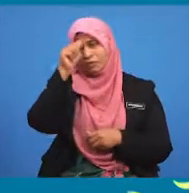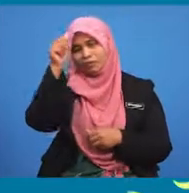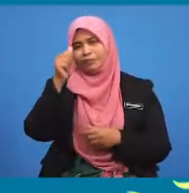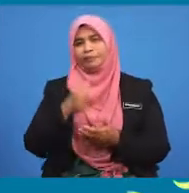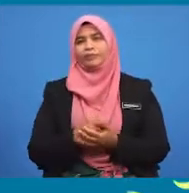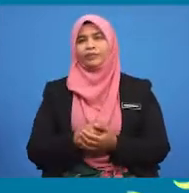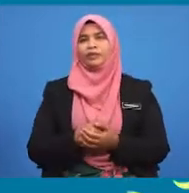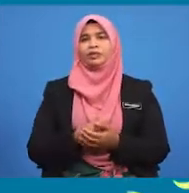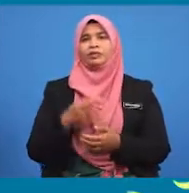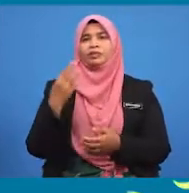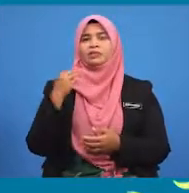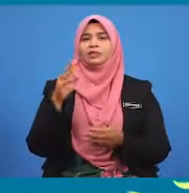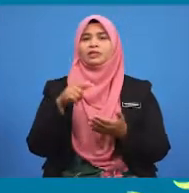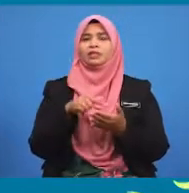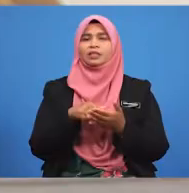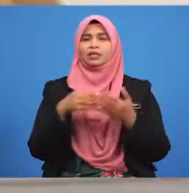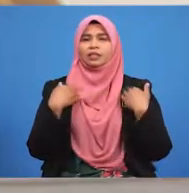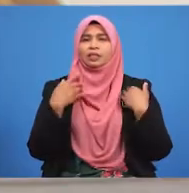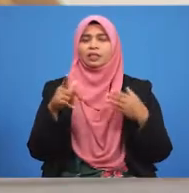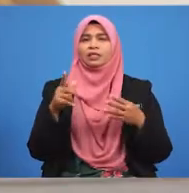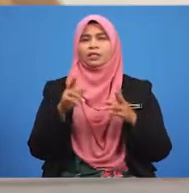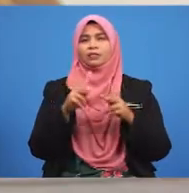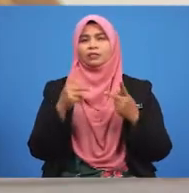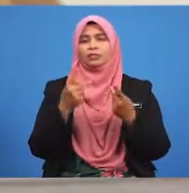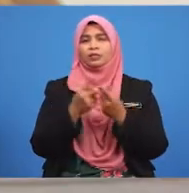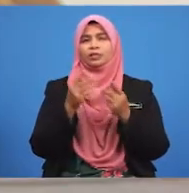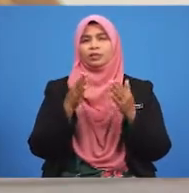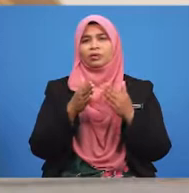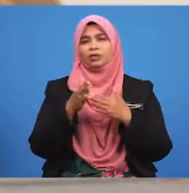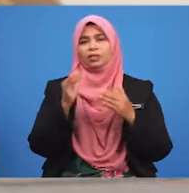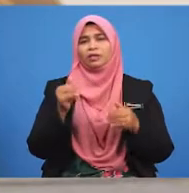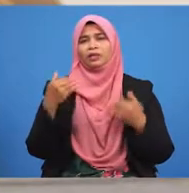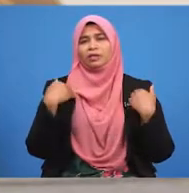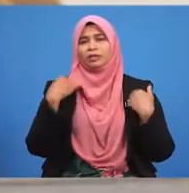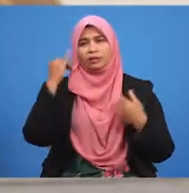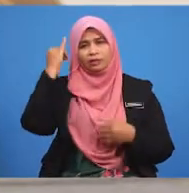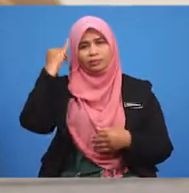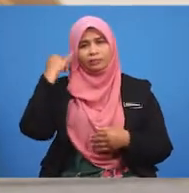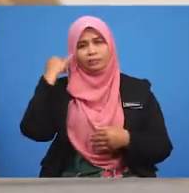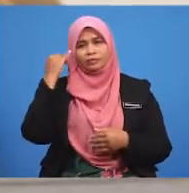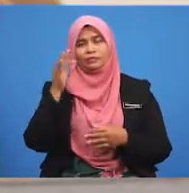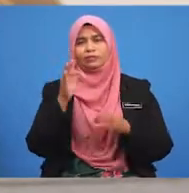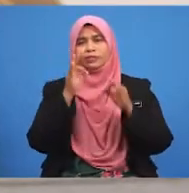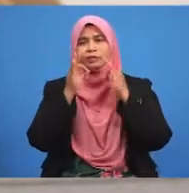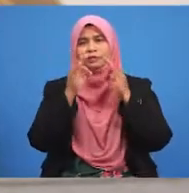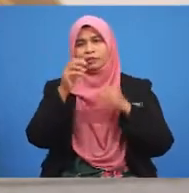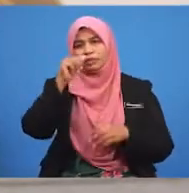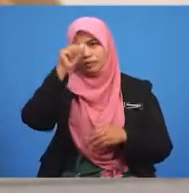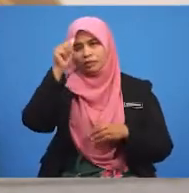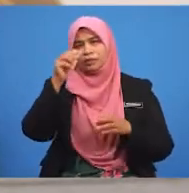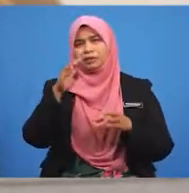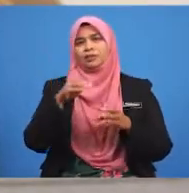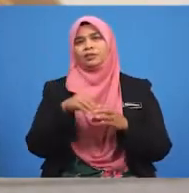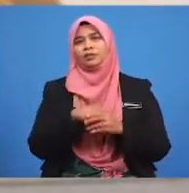menjalankan hukum Allah Subhanahu wa taala. Firman Allah Subhanahu wa taala dalam surah Fatir ayat yang ke-28.